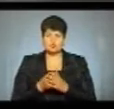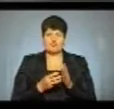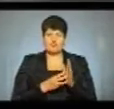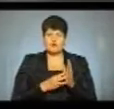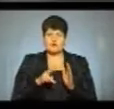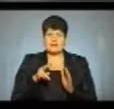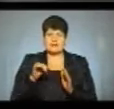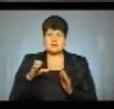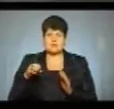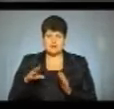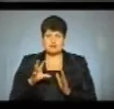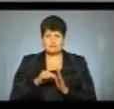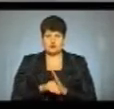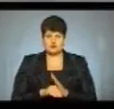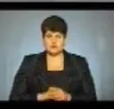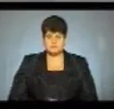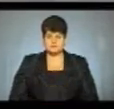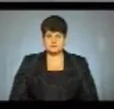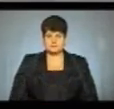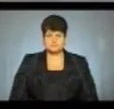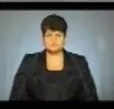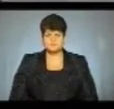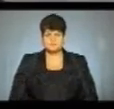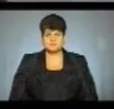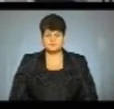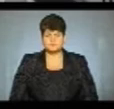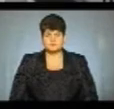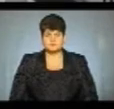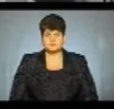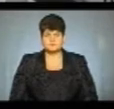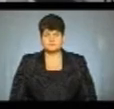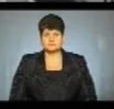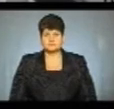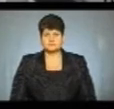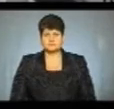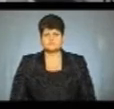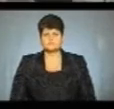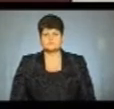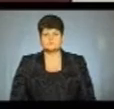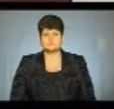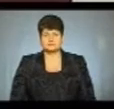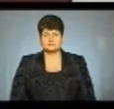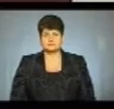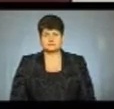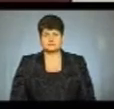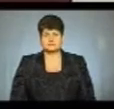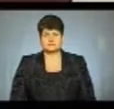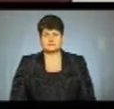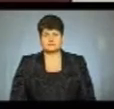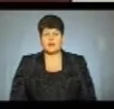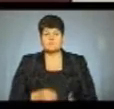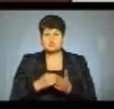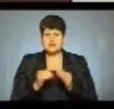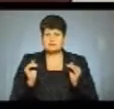листопада включно. Богдан Буденчук, Андрій Прокопів, Марта Журавель. Новини на Суспільному. Тернопіль. Бюджет